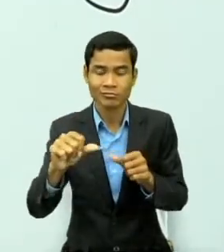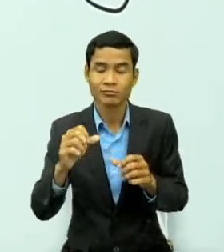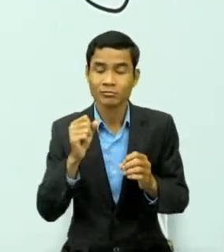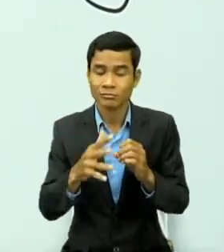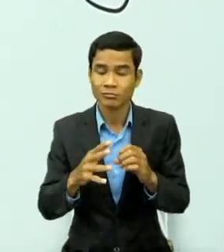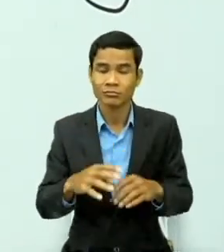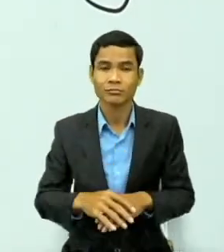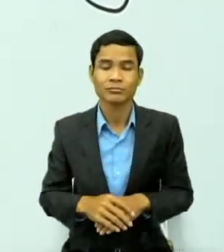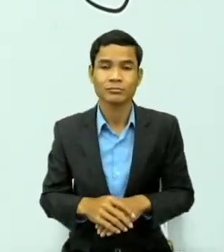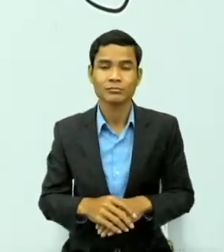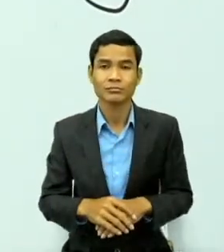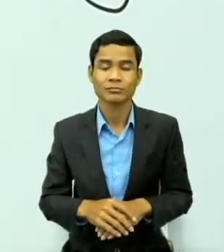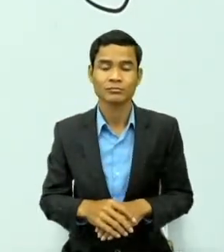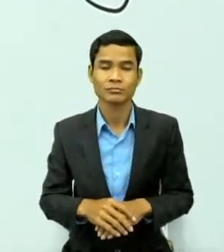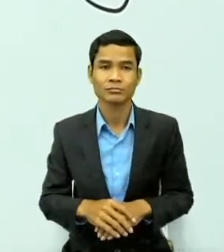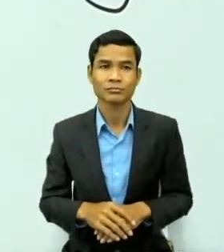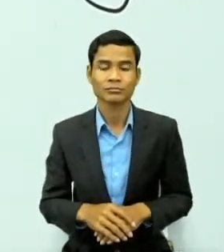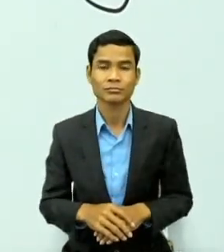ម